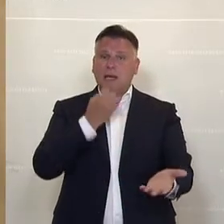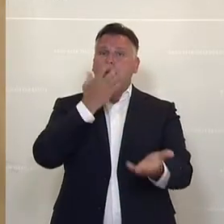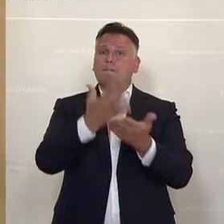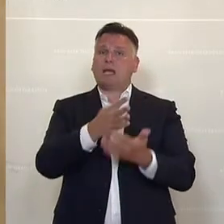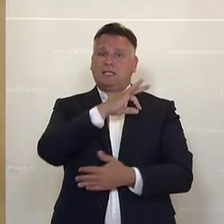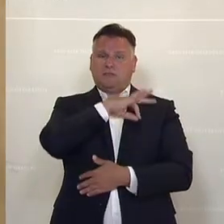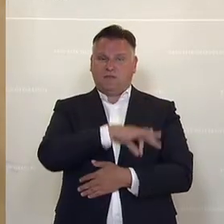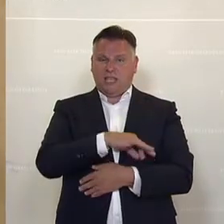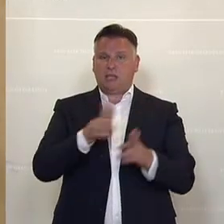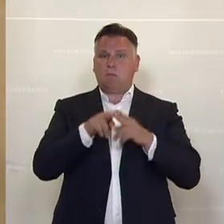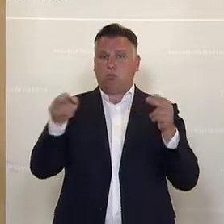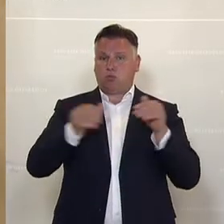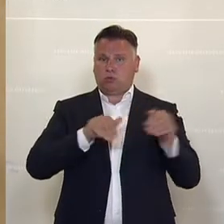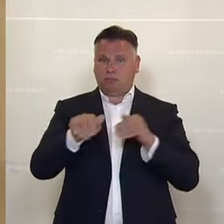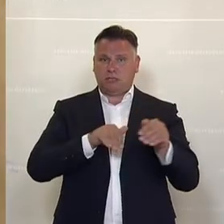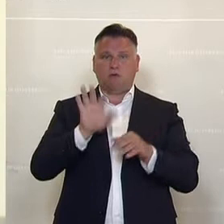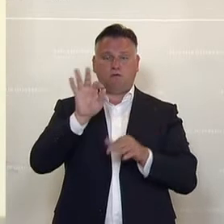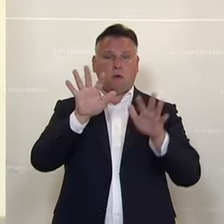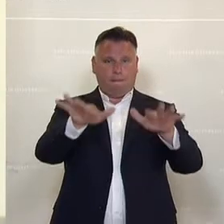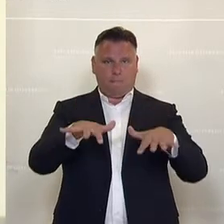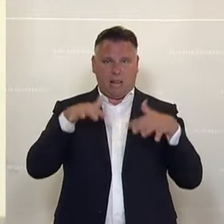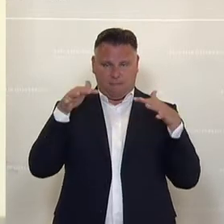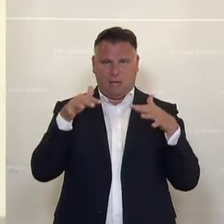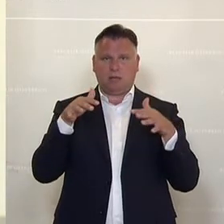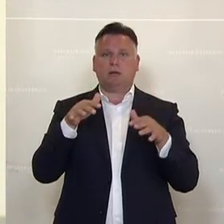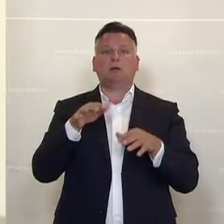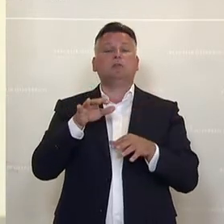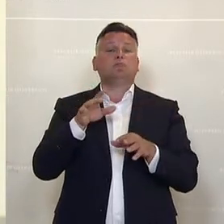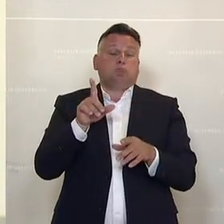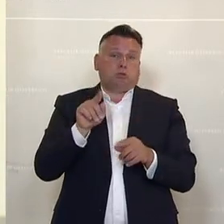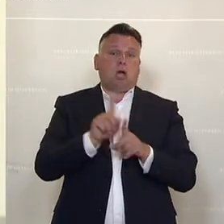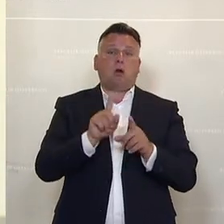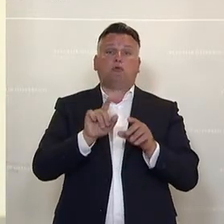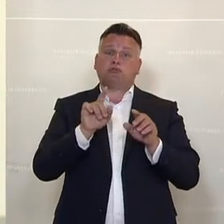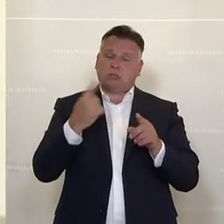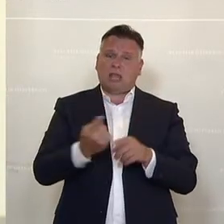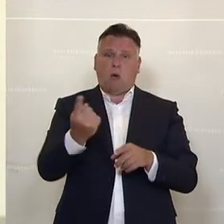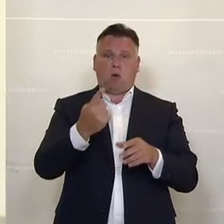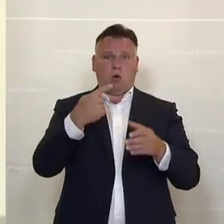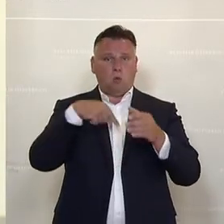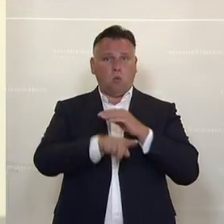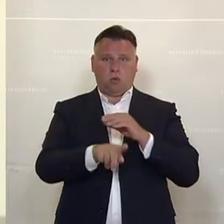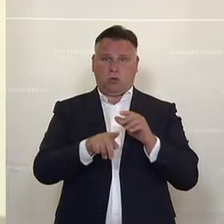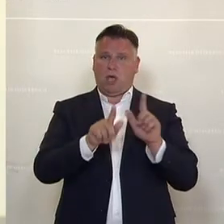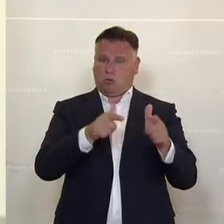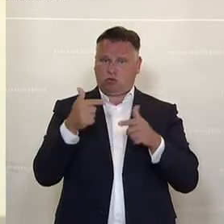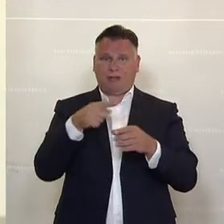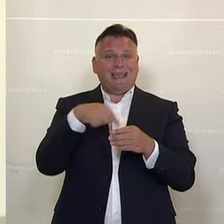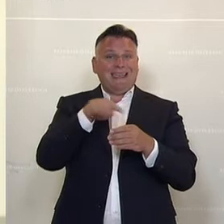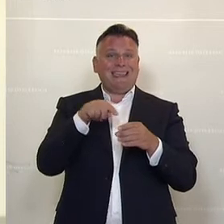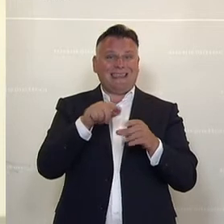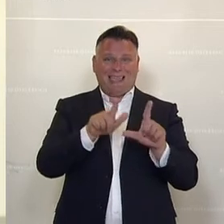des Bundesministers gegenüber dem Parlament, konkret gegenüber dem ständigen Unterausschuss des Innenausschusses, dem